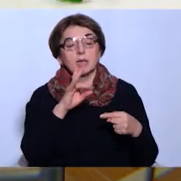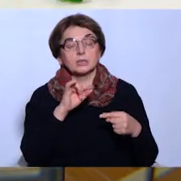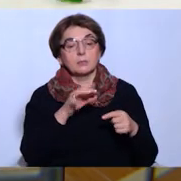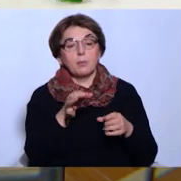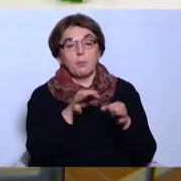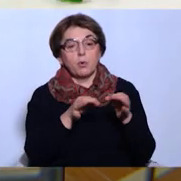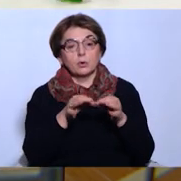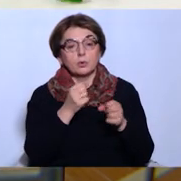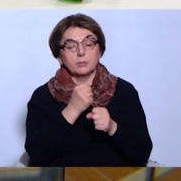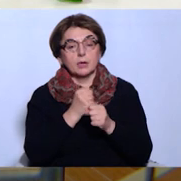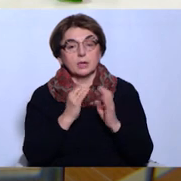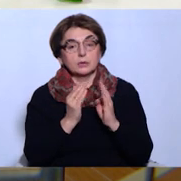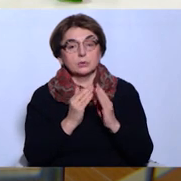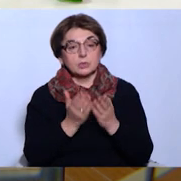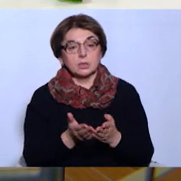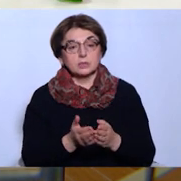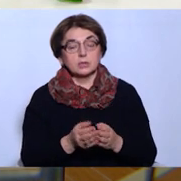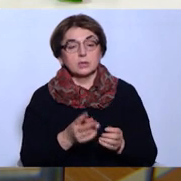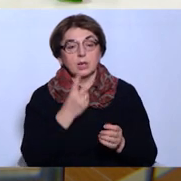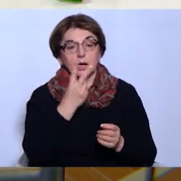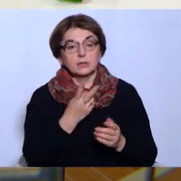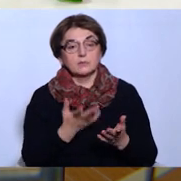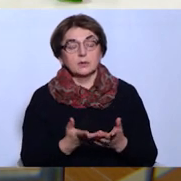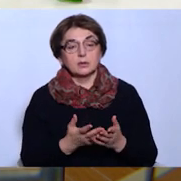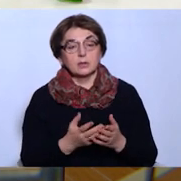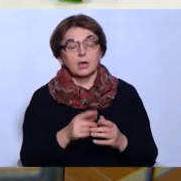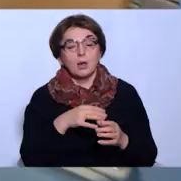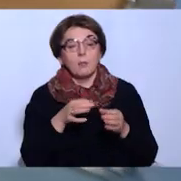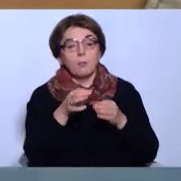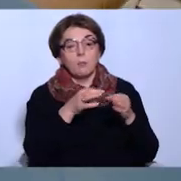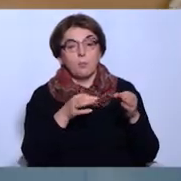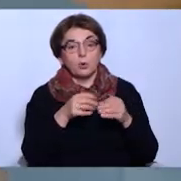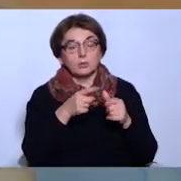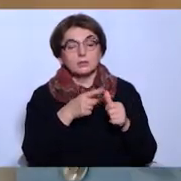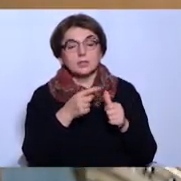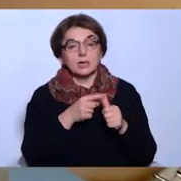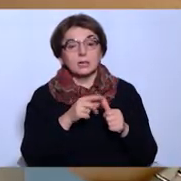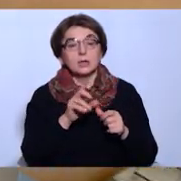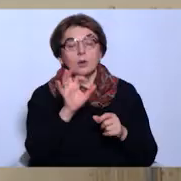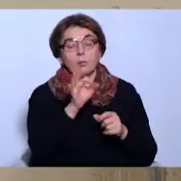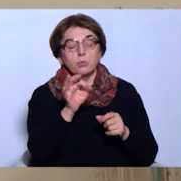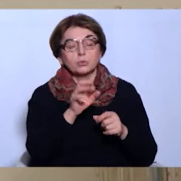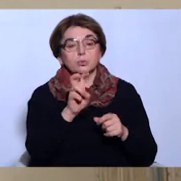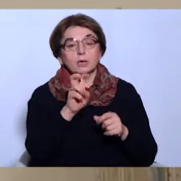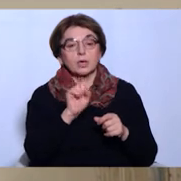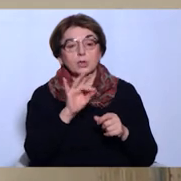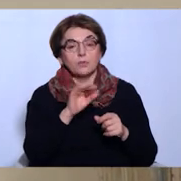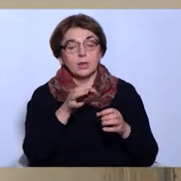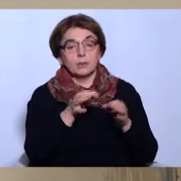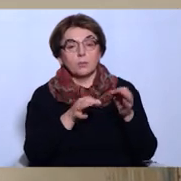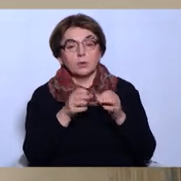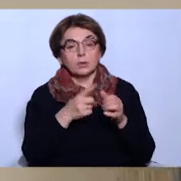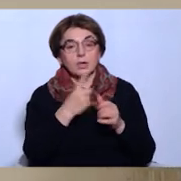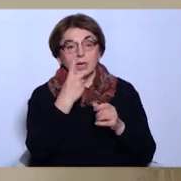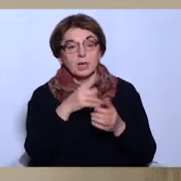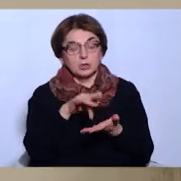მოლეკულები. ესეთი ტიპით გამოსახულ მოლეკულის მოდელებს ბურთულ ღეროვანი მოდელები ეწოდება. თქვენ როგორც ხედავთ, ერთი